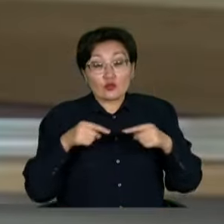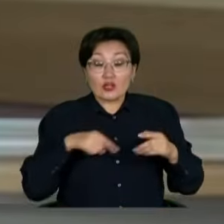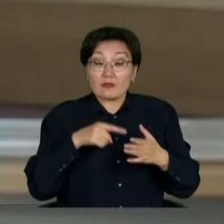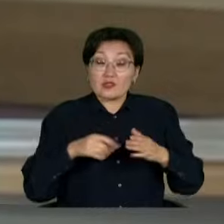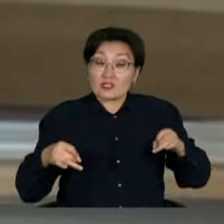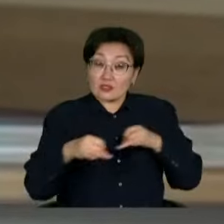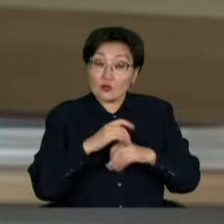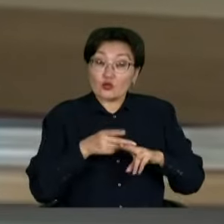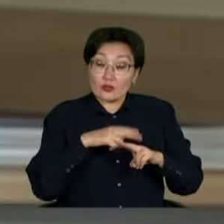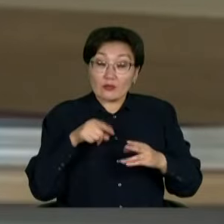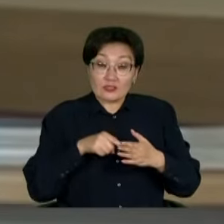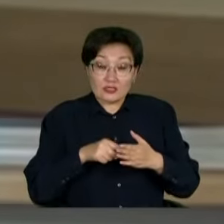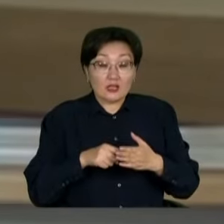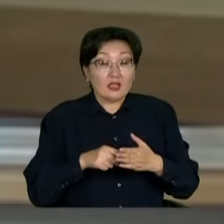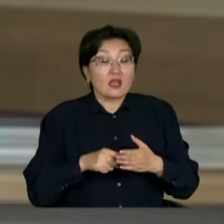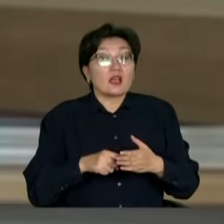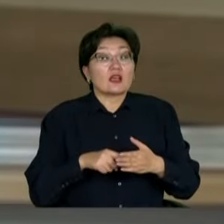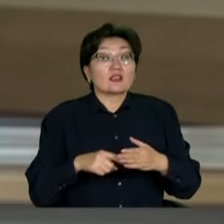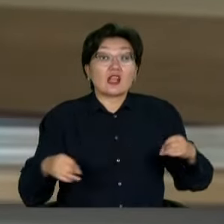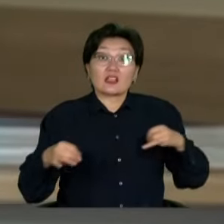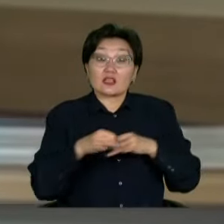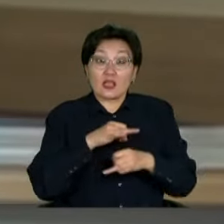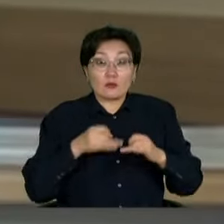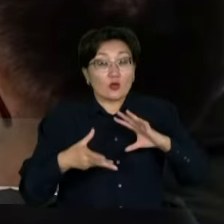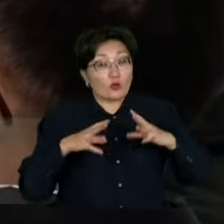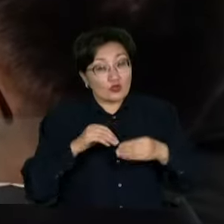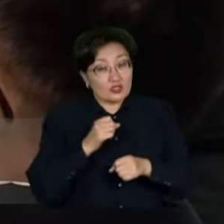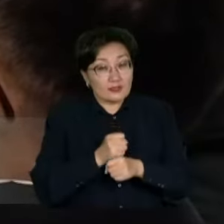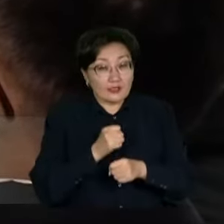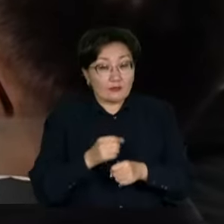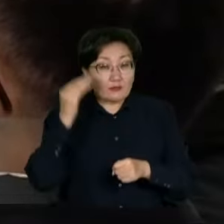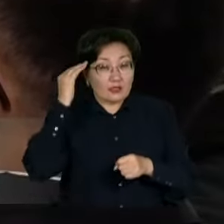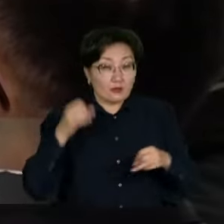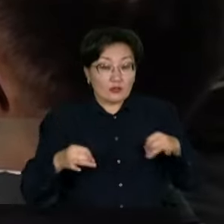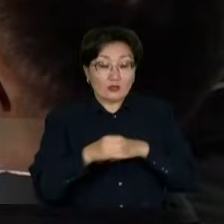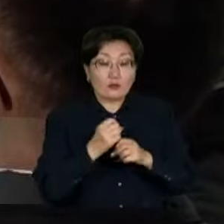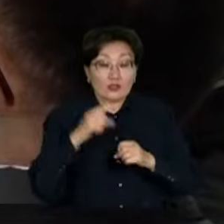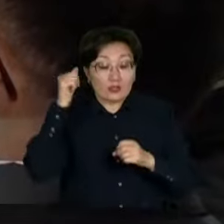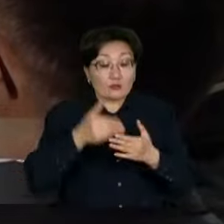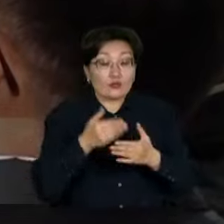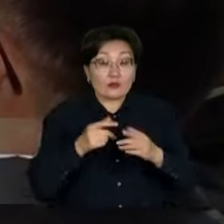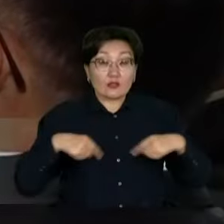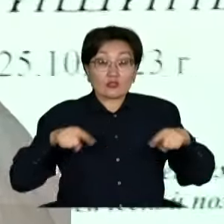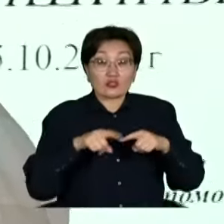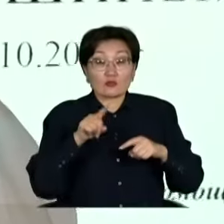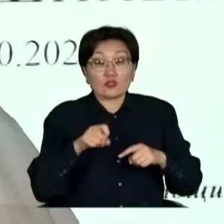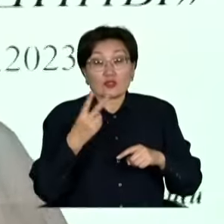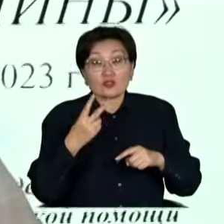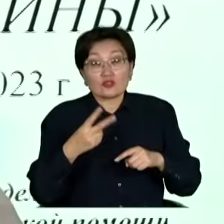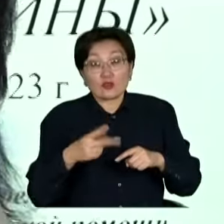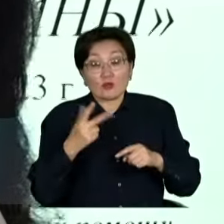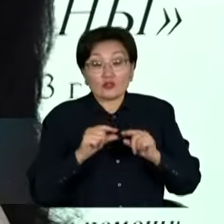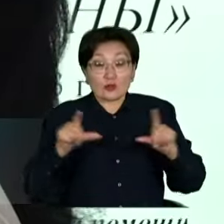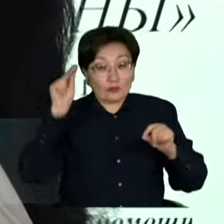Сол мәселелерменен алмасамыз, сонымен қорытынды жасалады. 11 жыл бұрын ашылған нөмірі 23-ші емханада